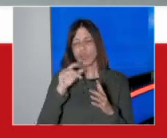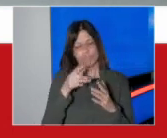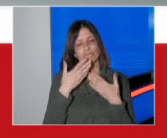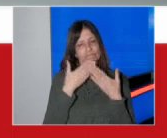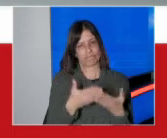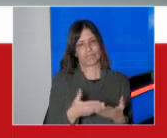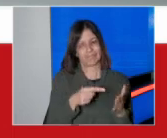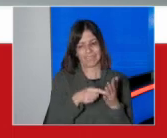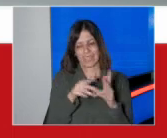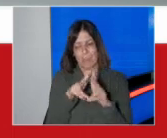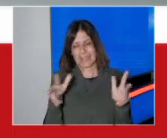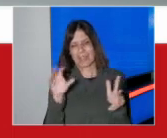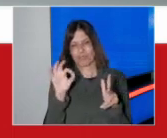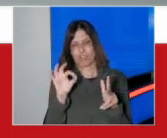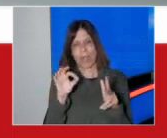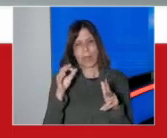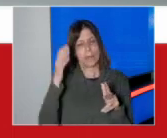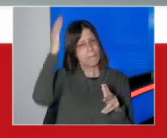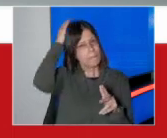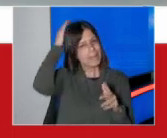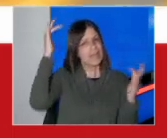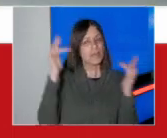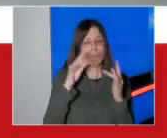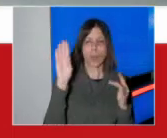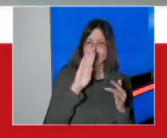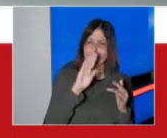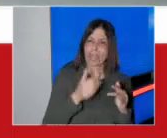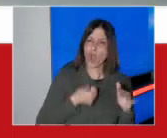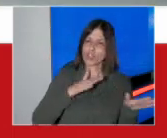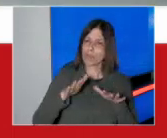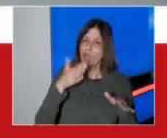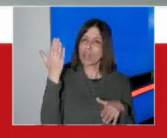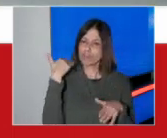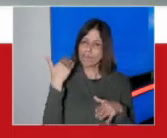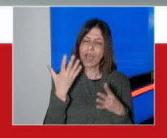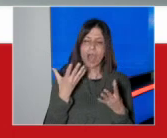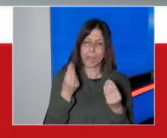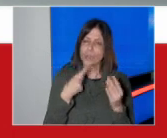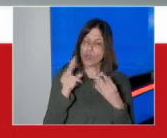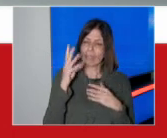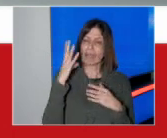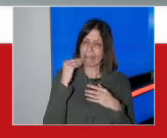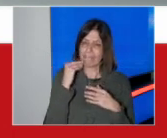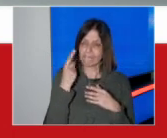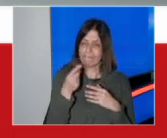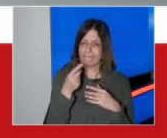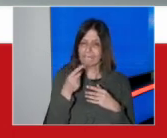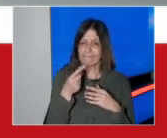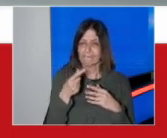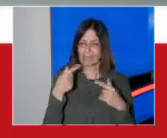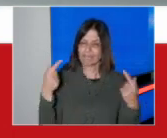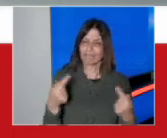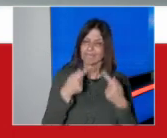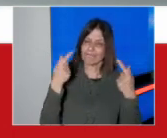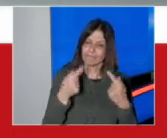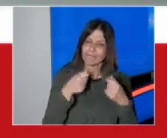משרת. ולכן הסיטואציה הזאת של נפתלי בנט, מול נתניהו, ראש הממשלה לשעבר, הרבה יותר כיף להם להתנצח סביב